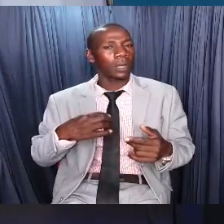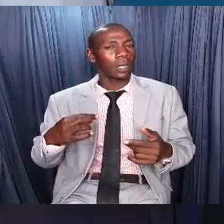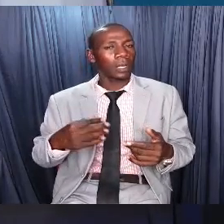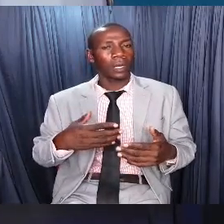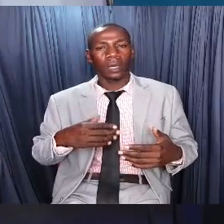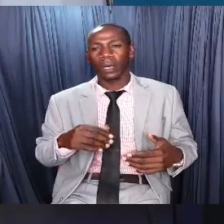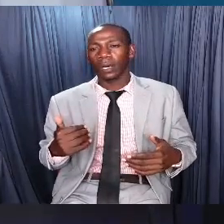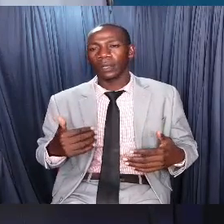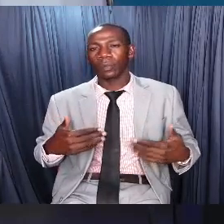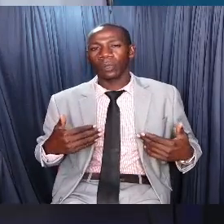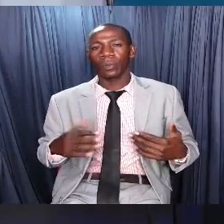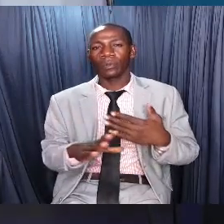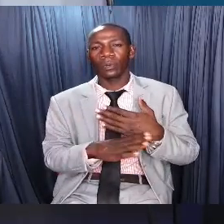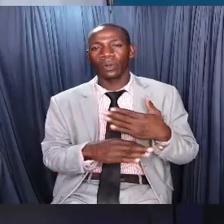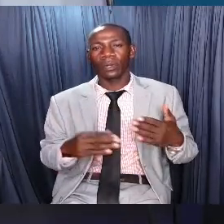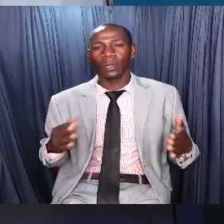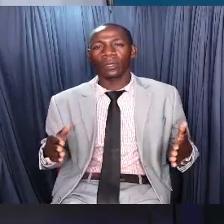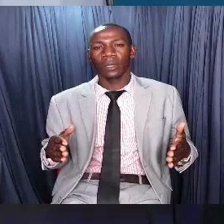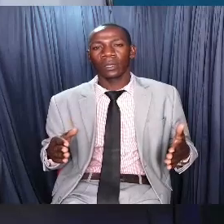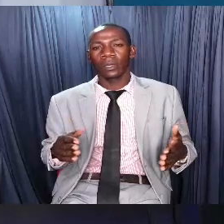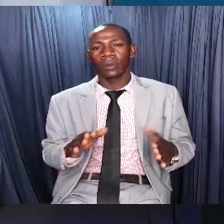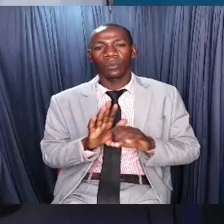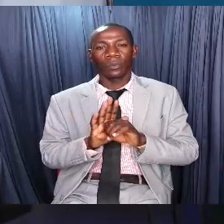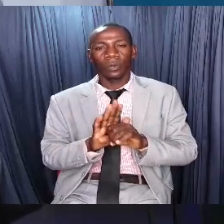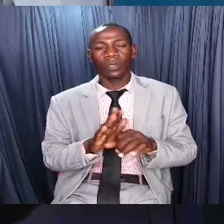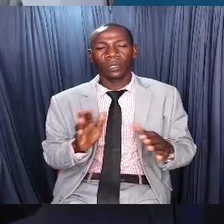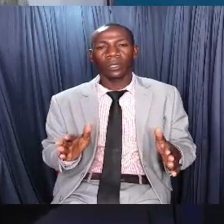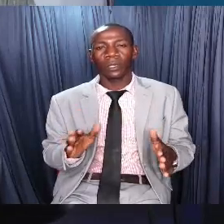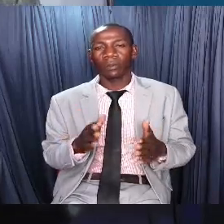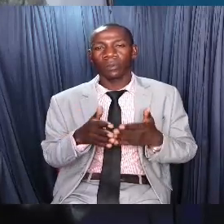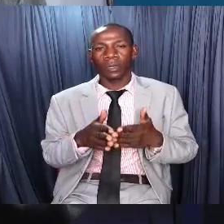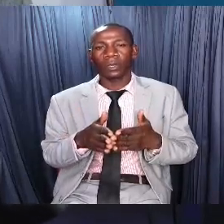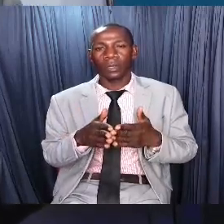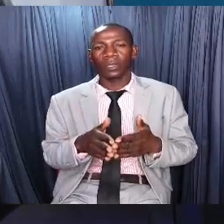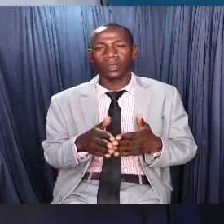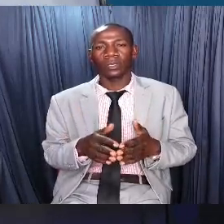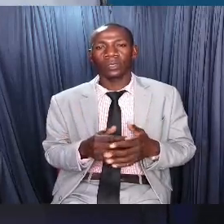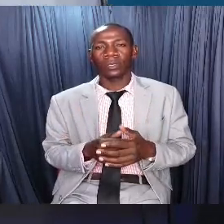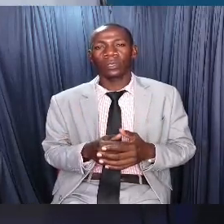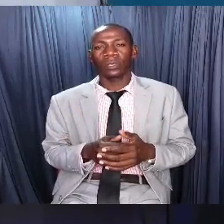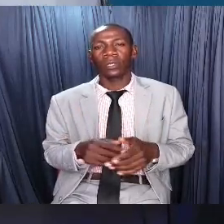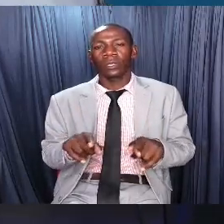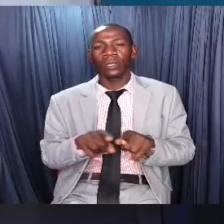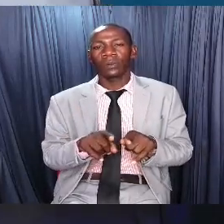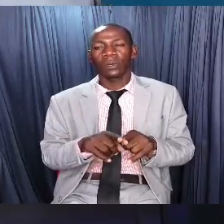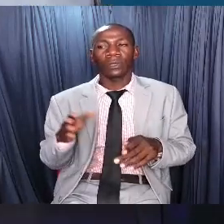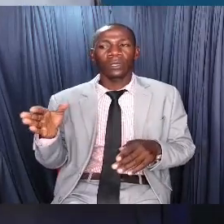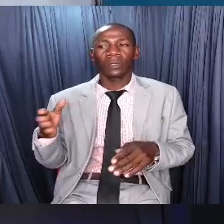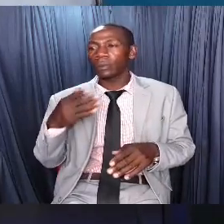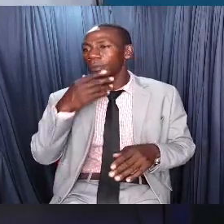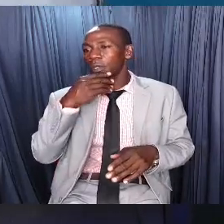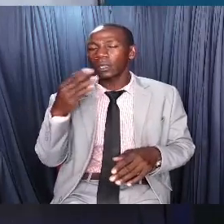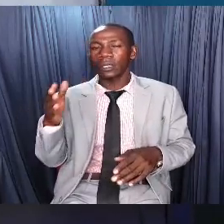other men. Wanyang'anyi, extortioners, wadhalimu, unjust, wazinzi, adulterers. Na kama huyo like this man